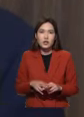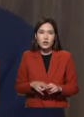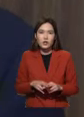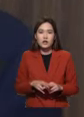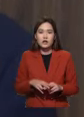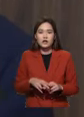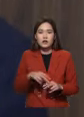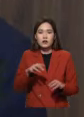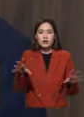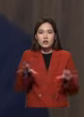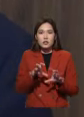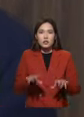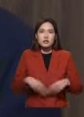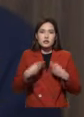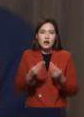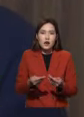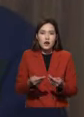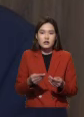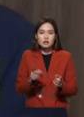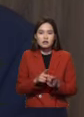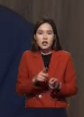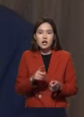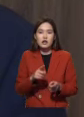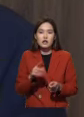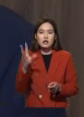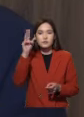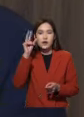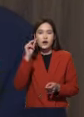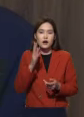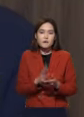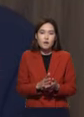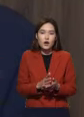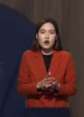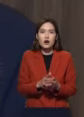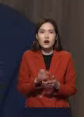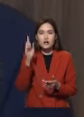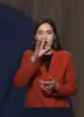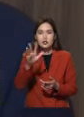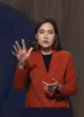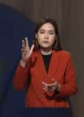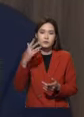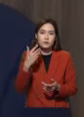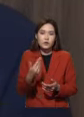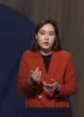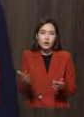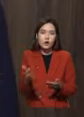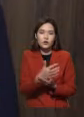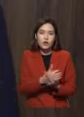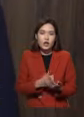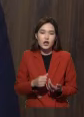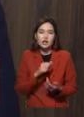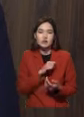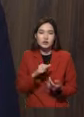үйге кіргізген. Енді біздің ойлануымызша енді жаңа үйлер салынып жатыр. Соның жылына яғни 14 үй